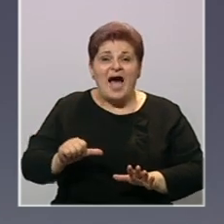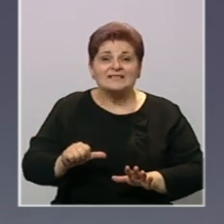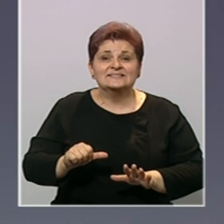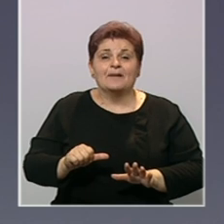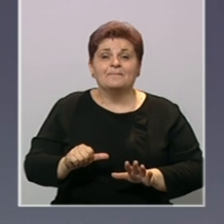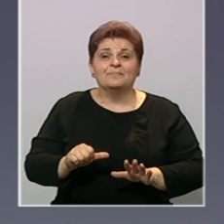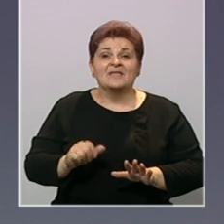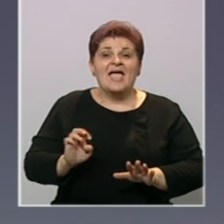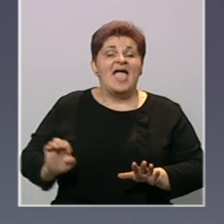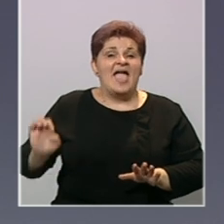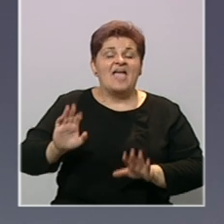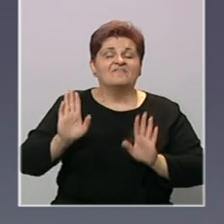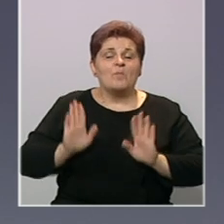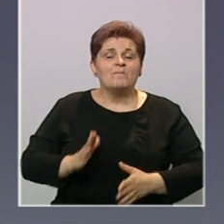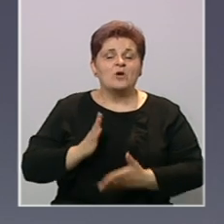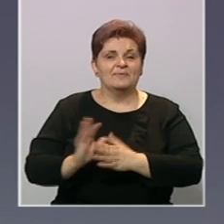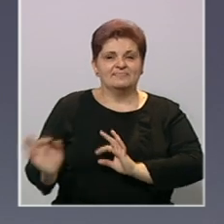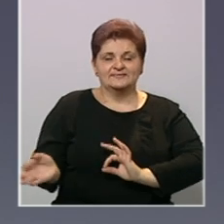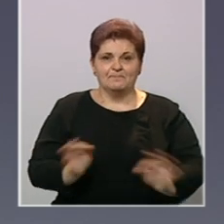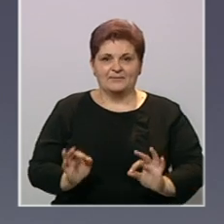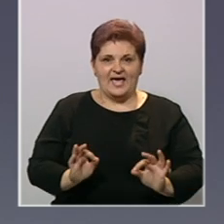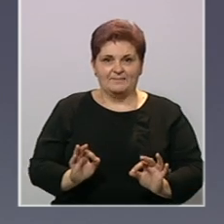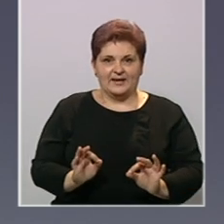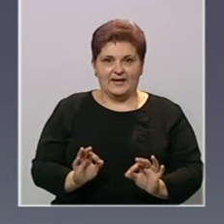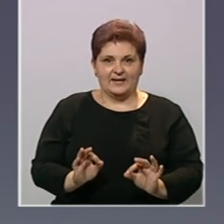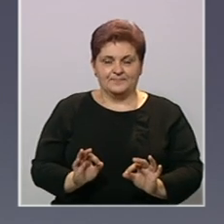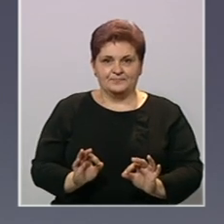gasa, Evropa mora biti spremna.